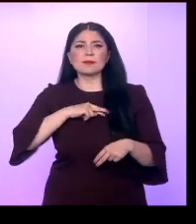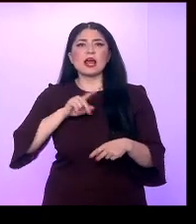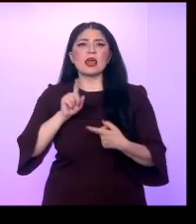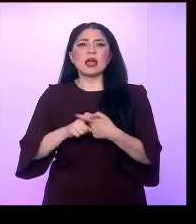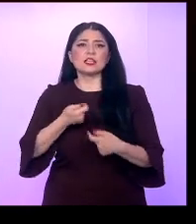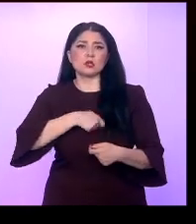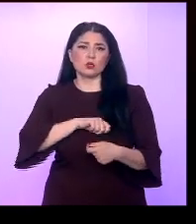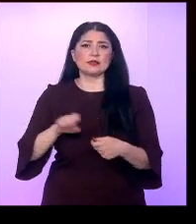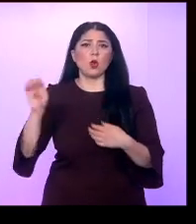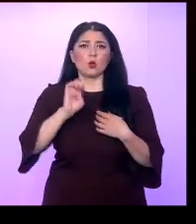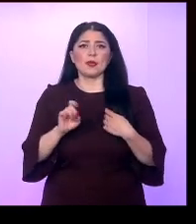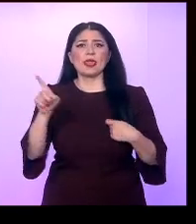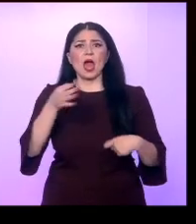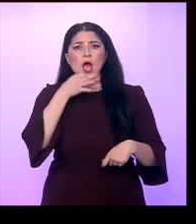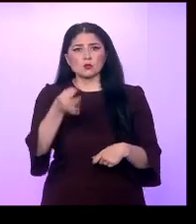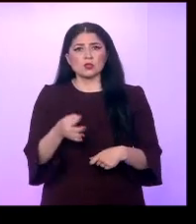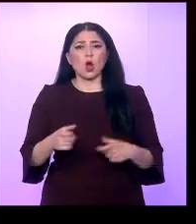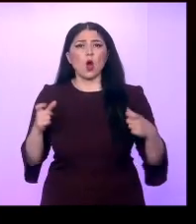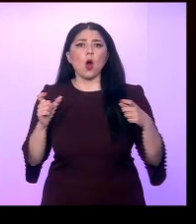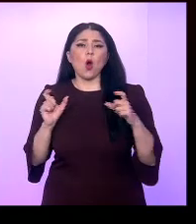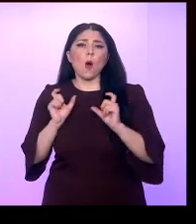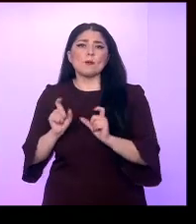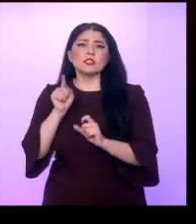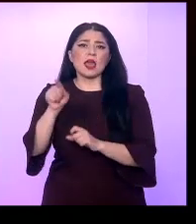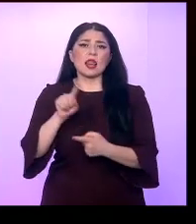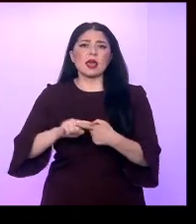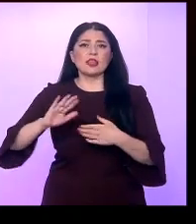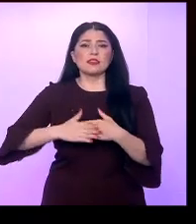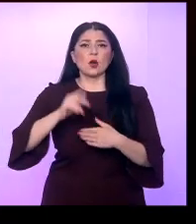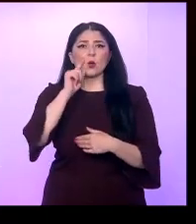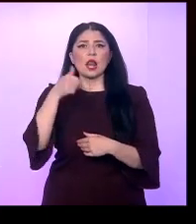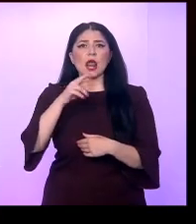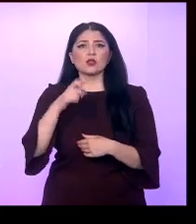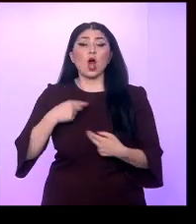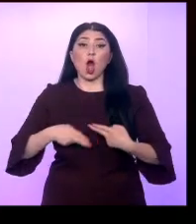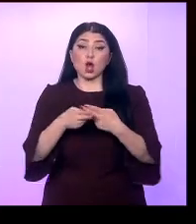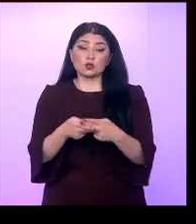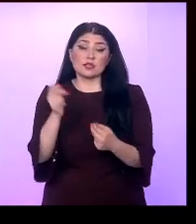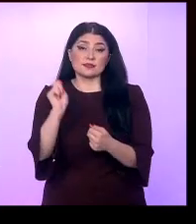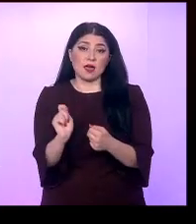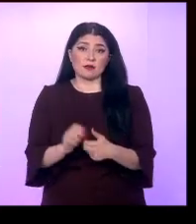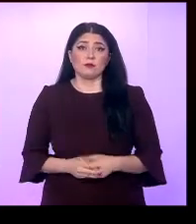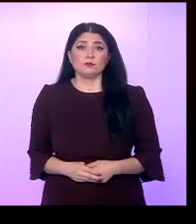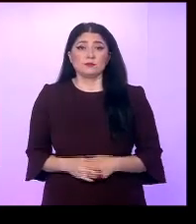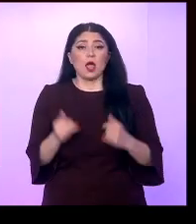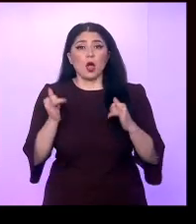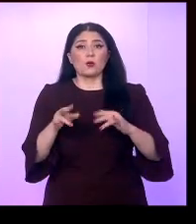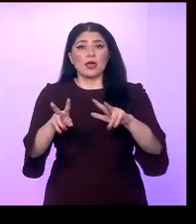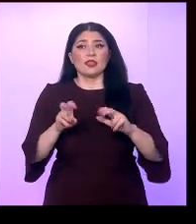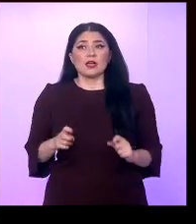adresa securității europene. Ea a susținut însă că opoziția ei față de aderarea Ucrainei la NATO a ajutat, de fapt, țara.